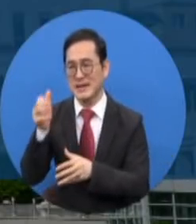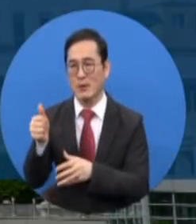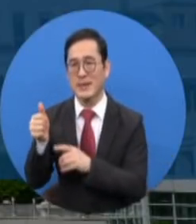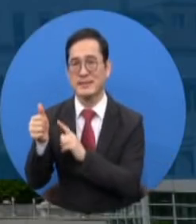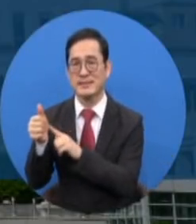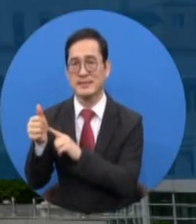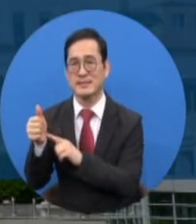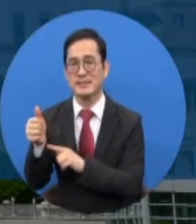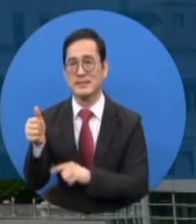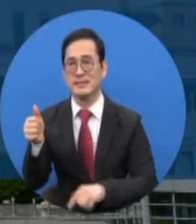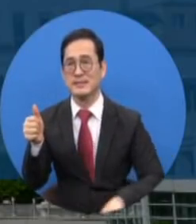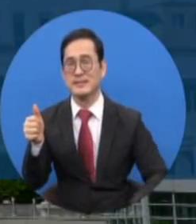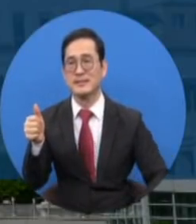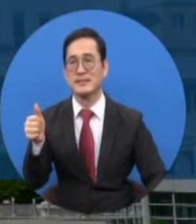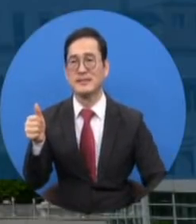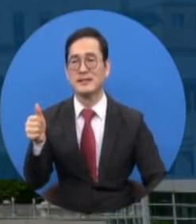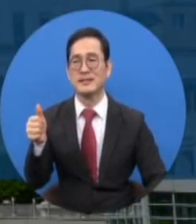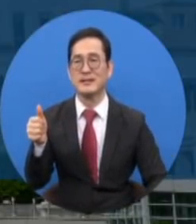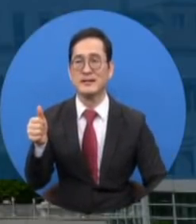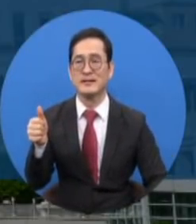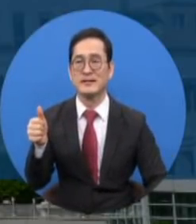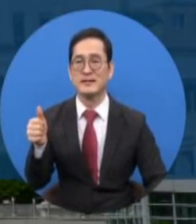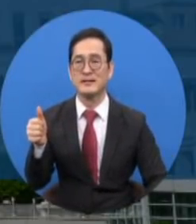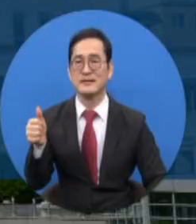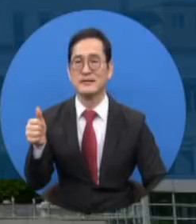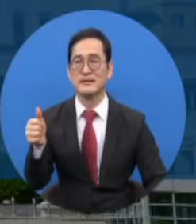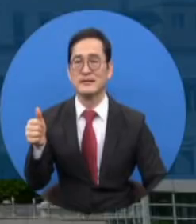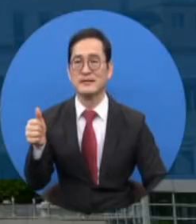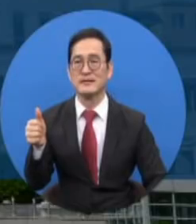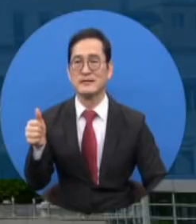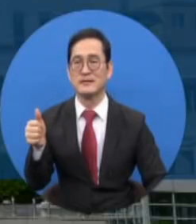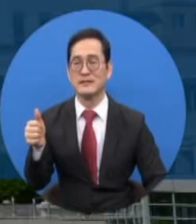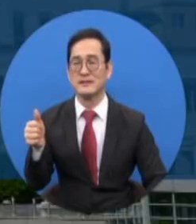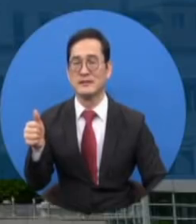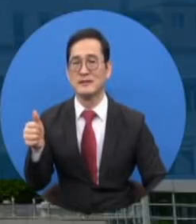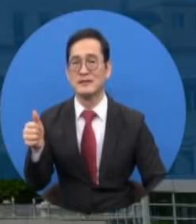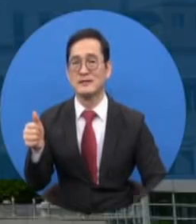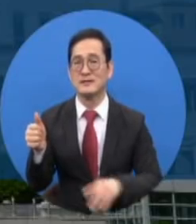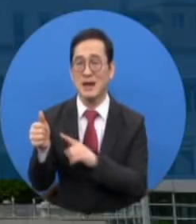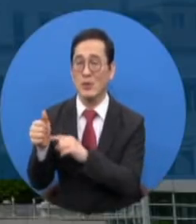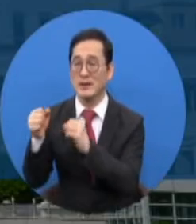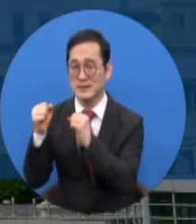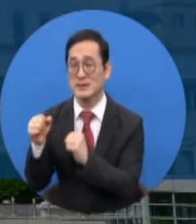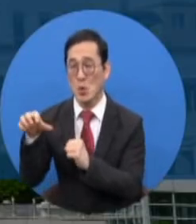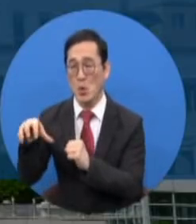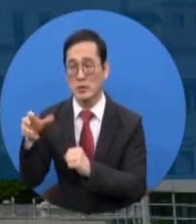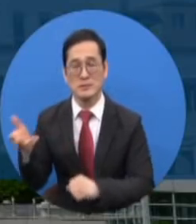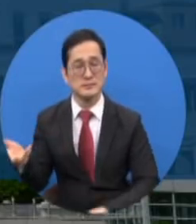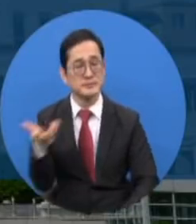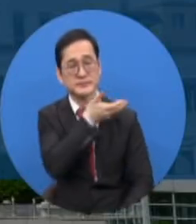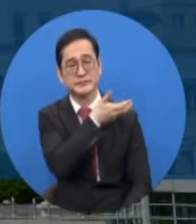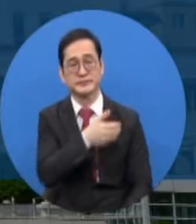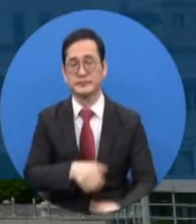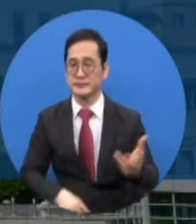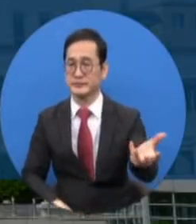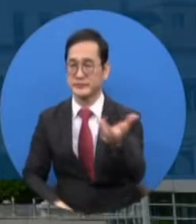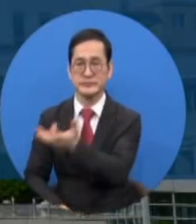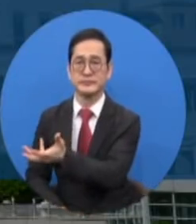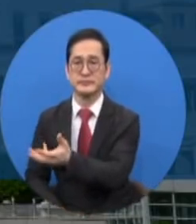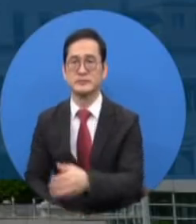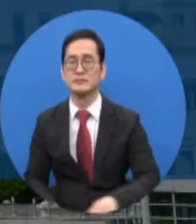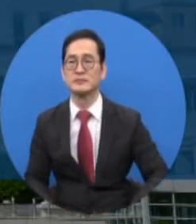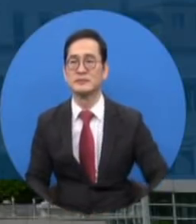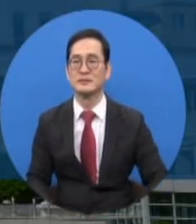신청사 1층에서 5층 사무실을 3월 안에 정리하는 방안으로 세부계획 검토해와 이러면 준해 사무실 철수